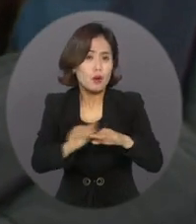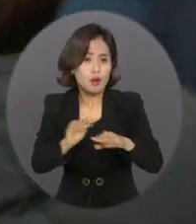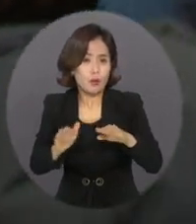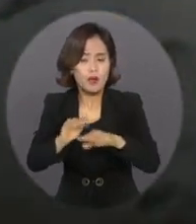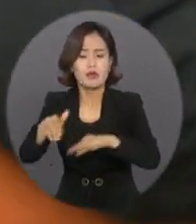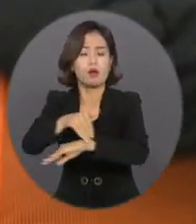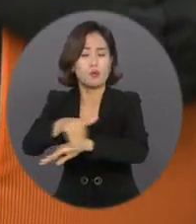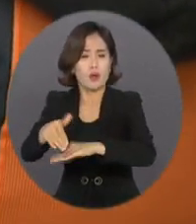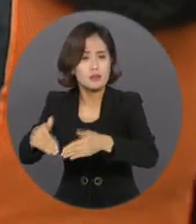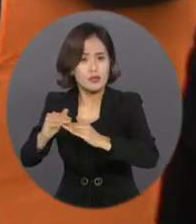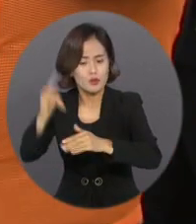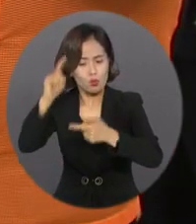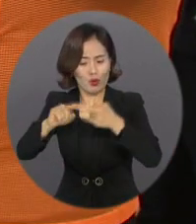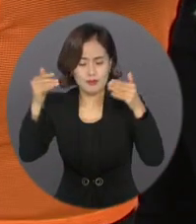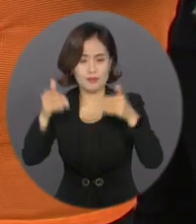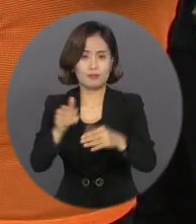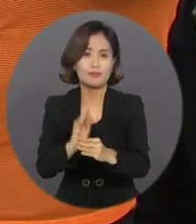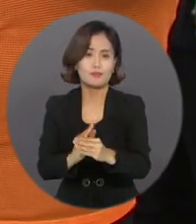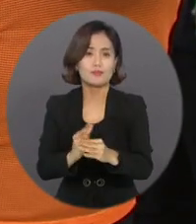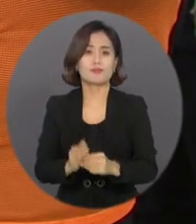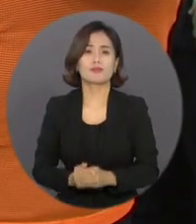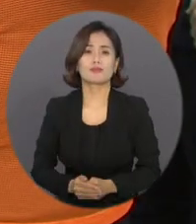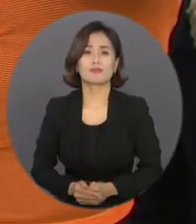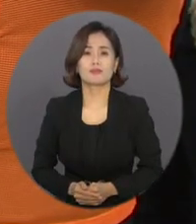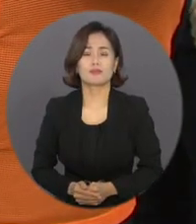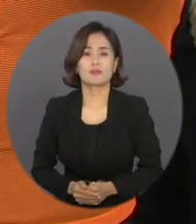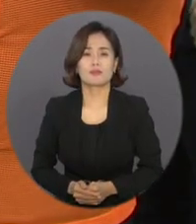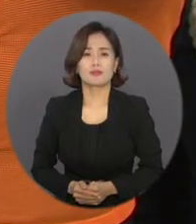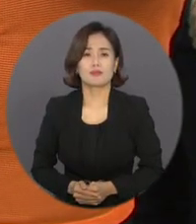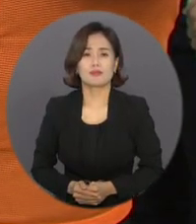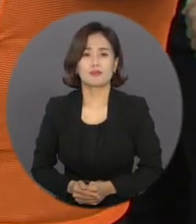전략을 세울 수 있을지 관심이 모아지고 있습니다. MBC 뉴스 이다현입니다.